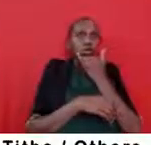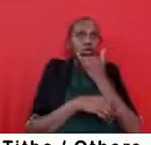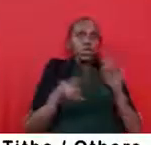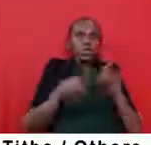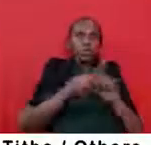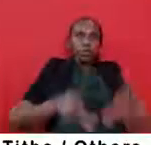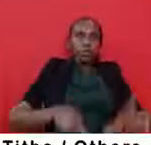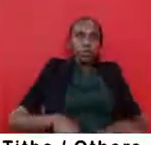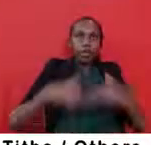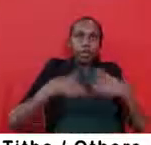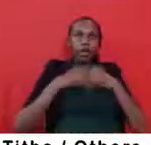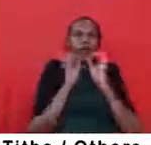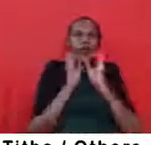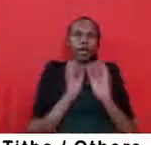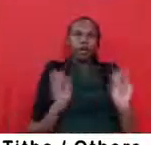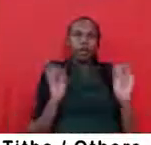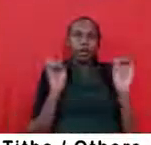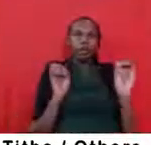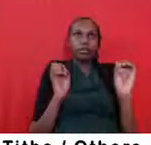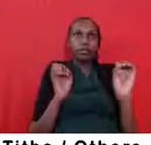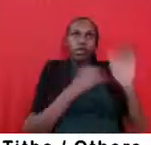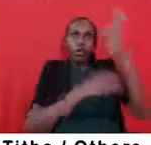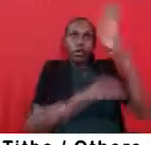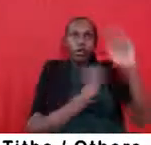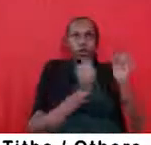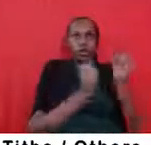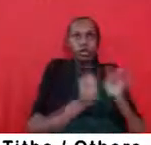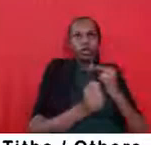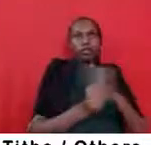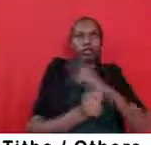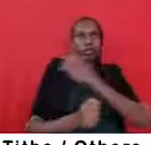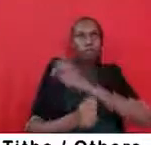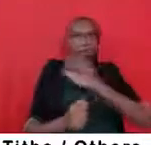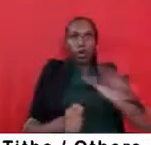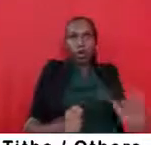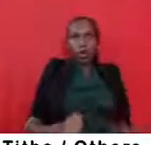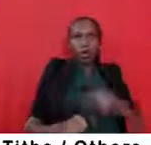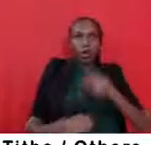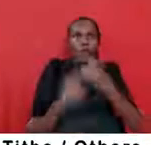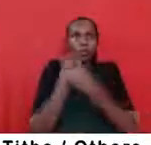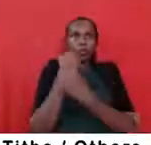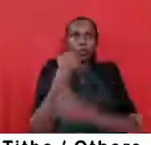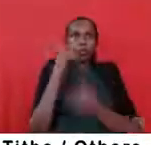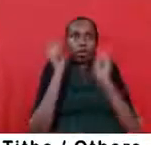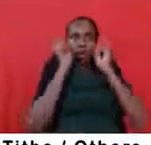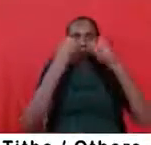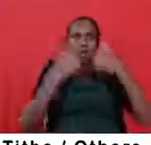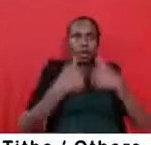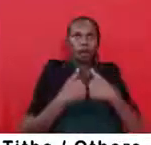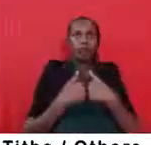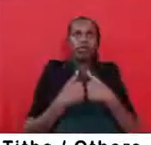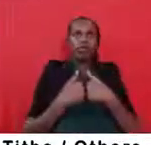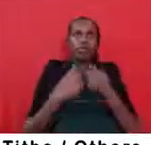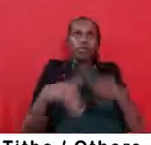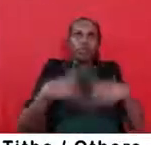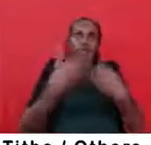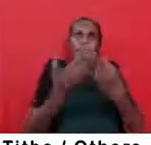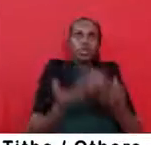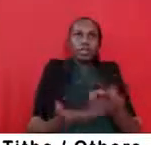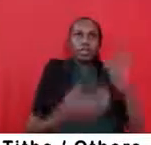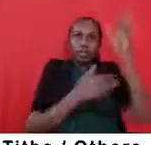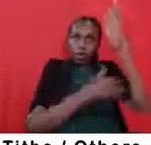kuyatenda, wala uzima hatunao. Uturehemu wewe Bwana, sisi maskini wenye dhambi.